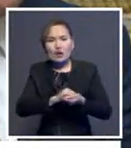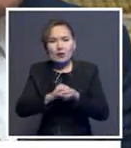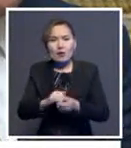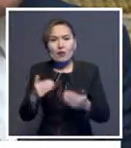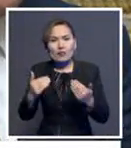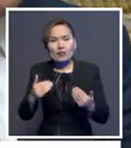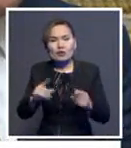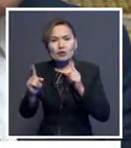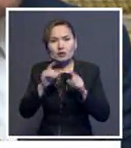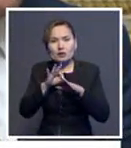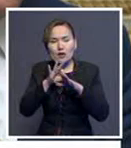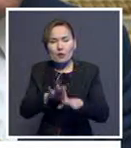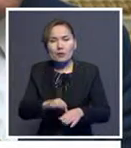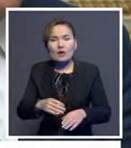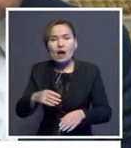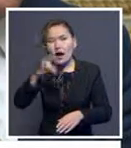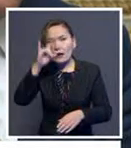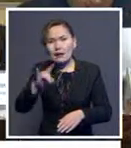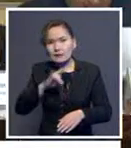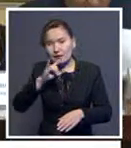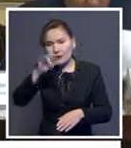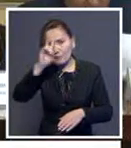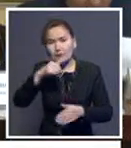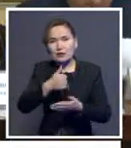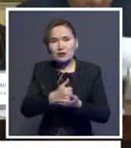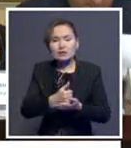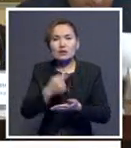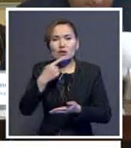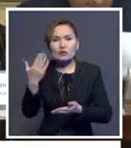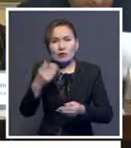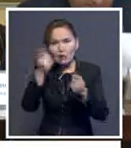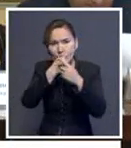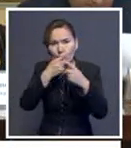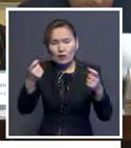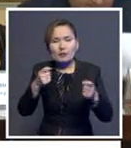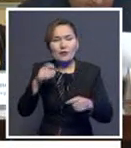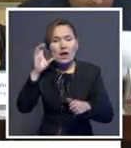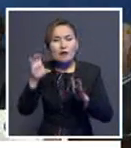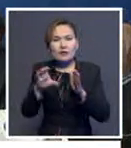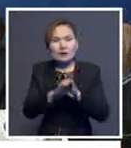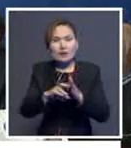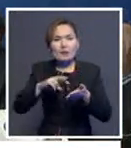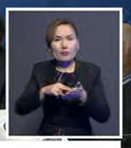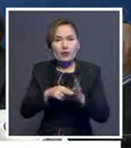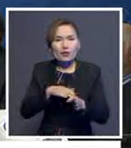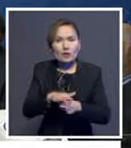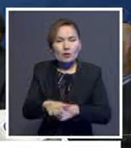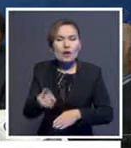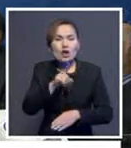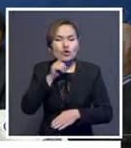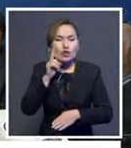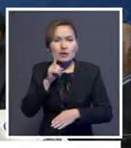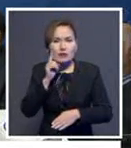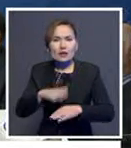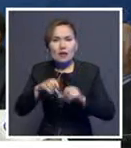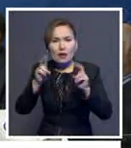жолдауда жүктелген міндеттерді іске асыру үшін жастарды бір ауыздан атсалысу қажет. Яғни жоғары білім игерген жас мамандардың